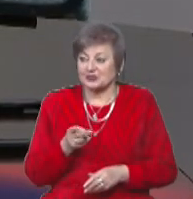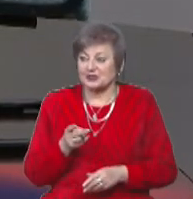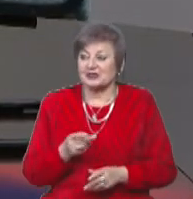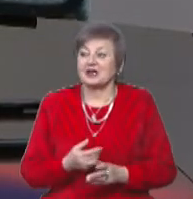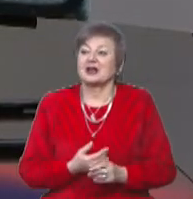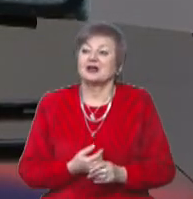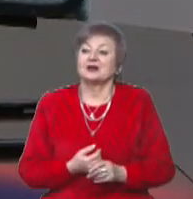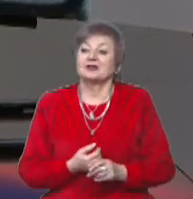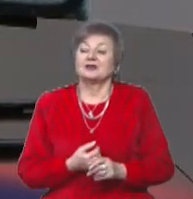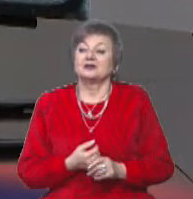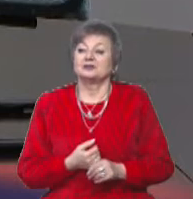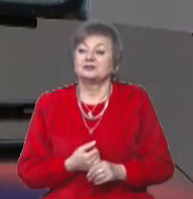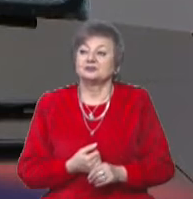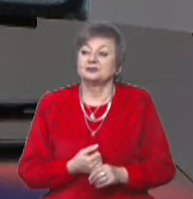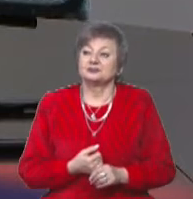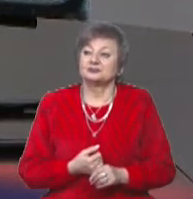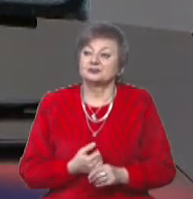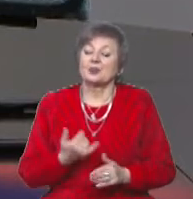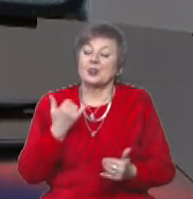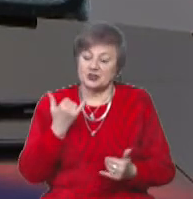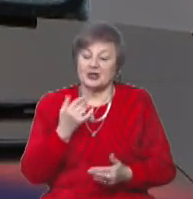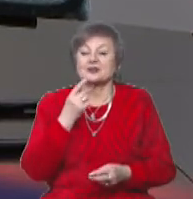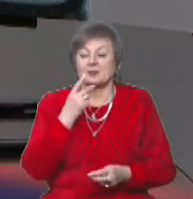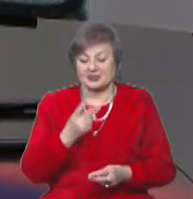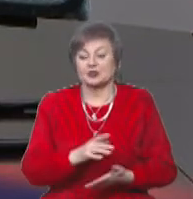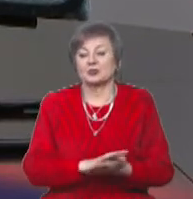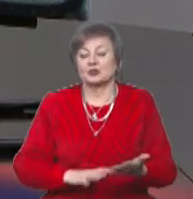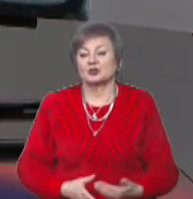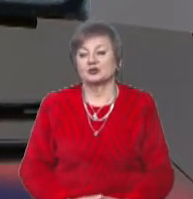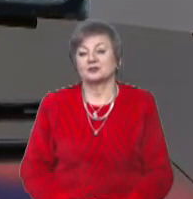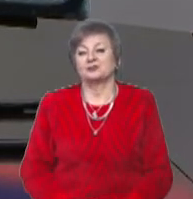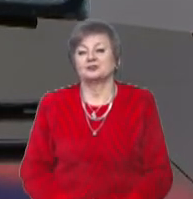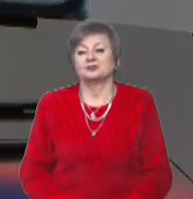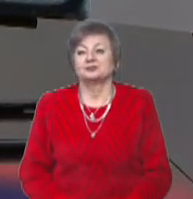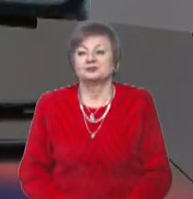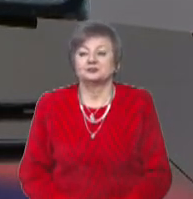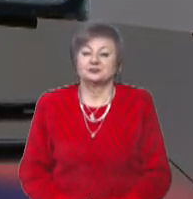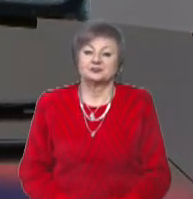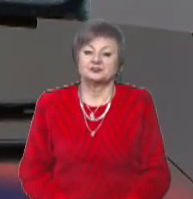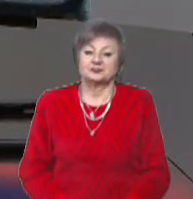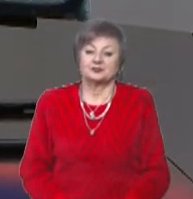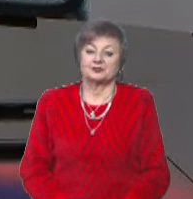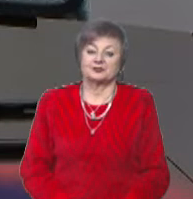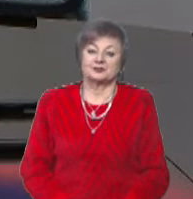бути байдужими до цієї теми. Зараз переглянемо і продовжимо обговорення. Так, я дуже хотіла розповісти.